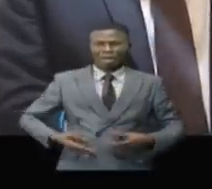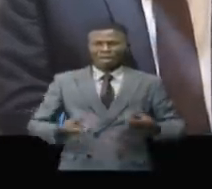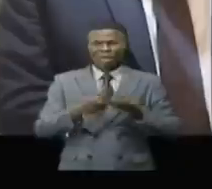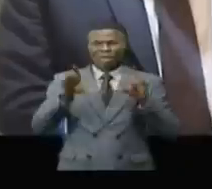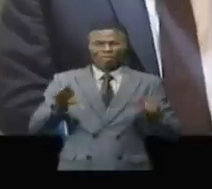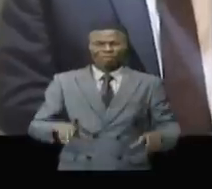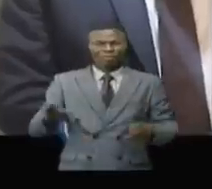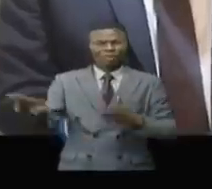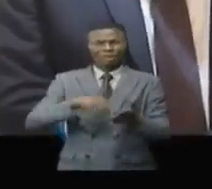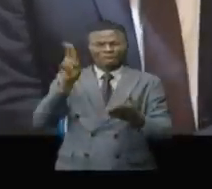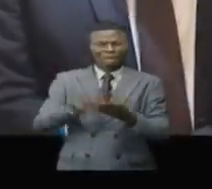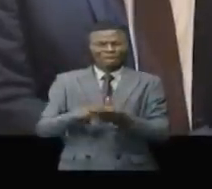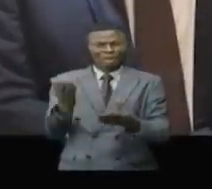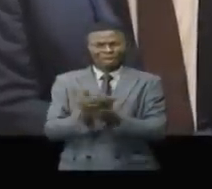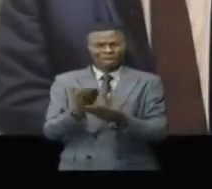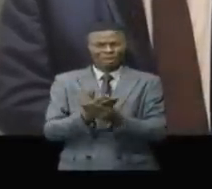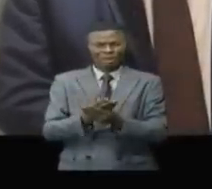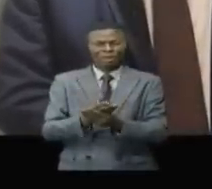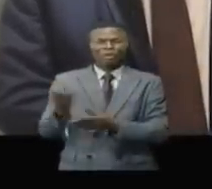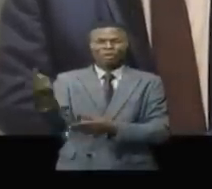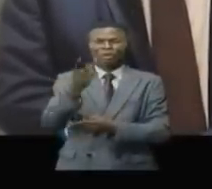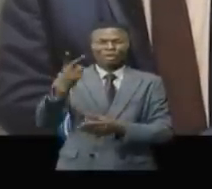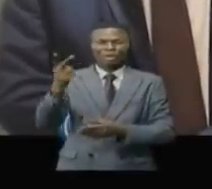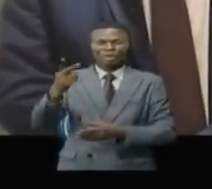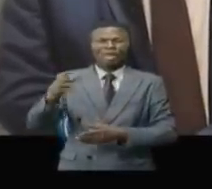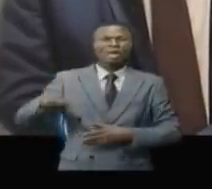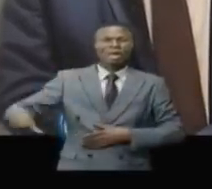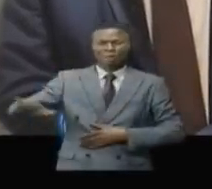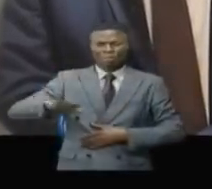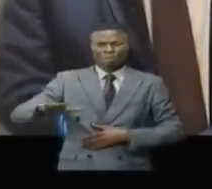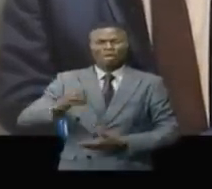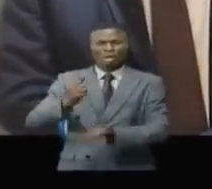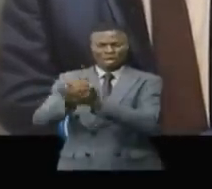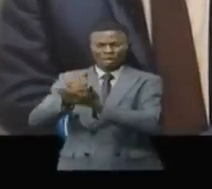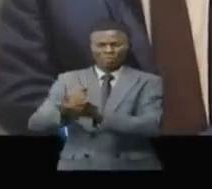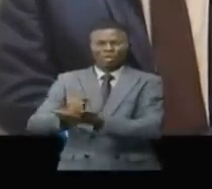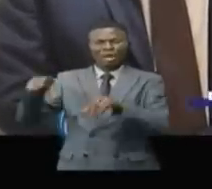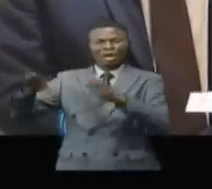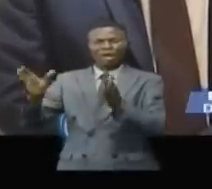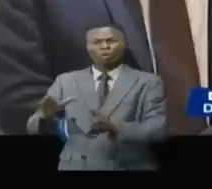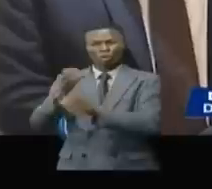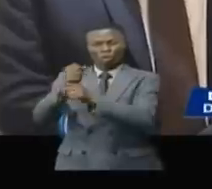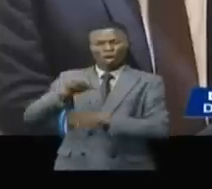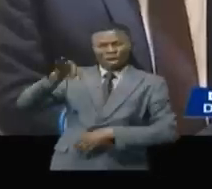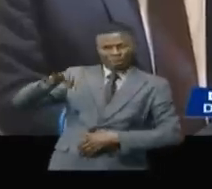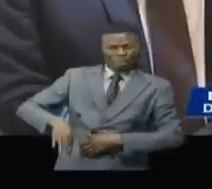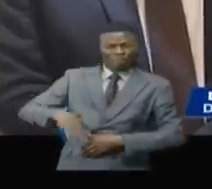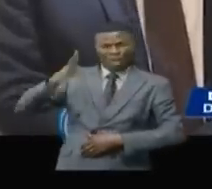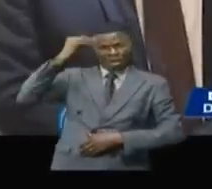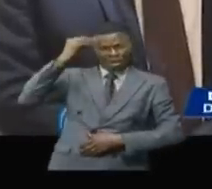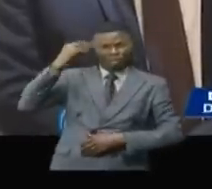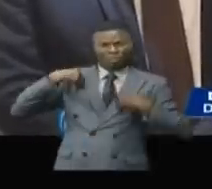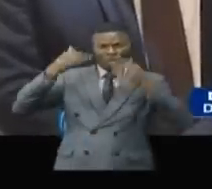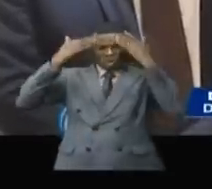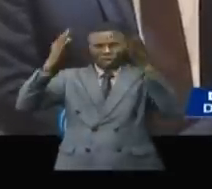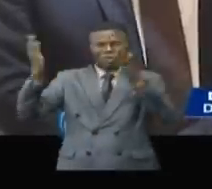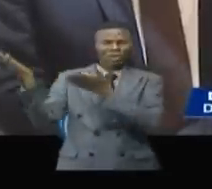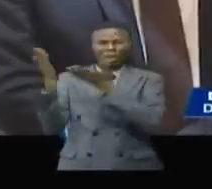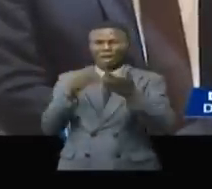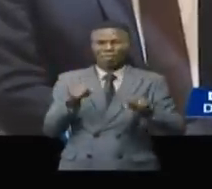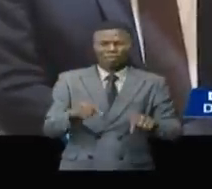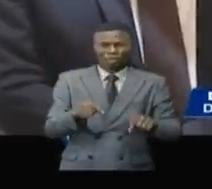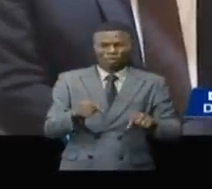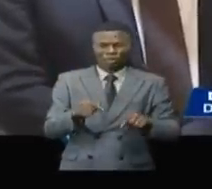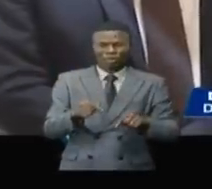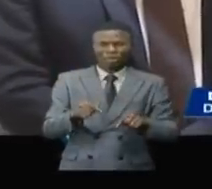d'un contrat de partenariat public-public qui permet donc à la RDC de bénéficier de l'expérience, de